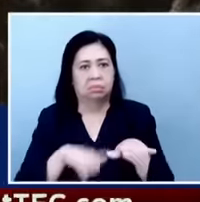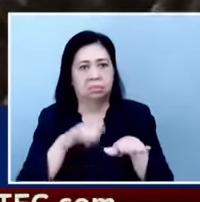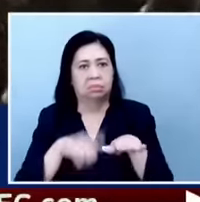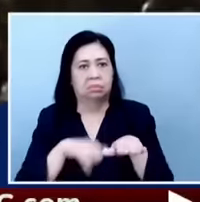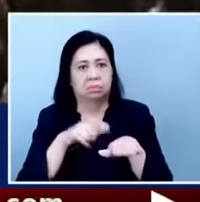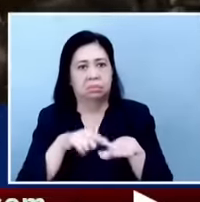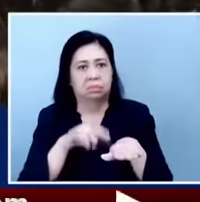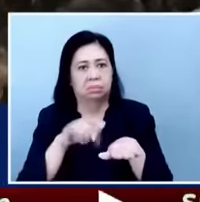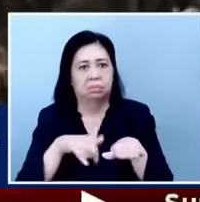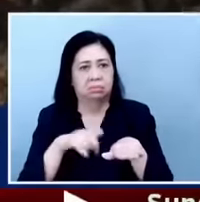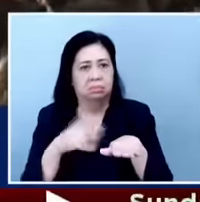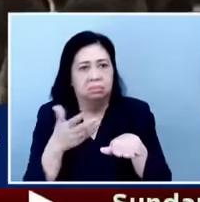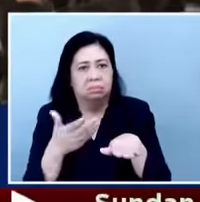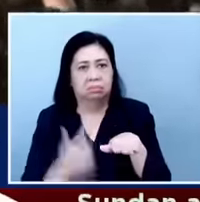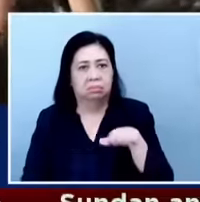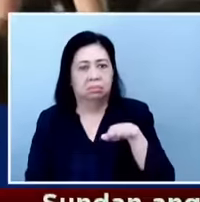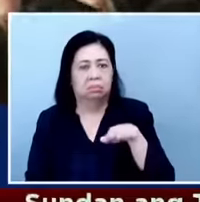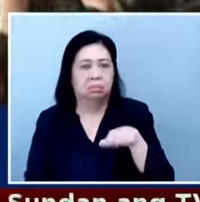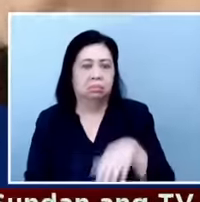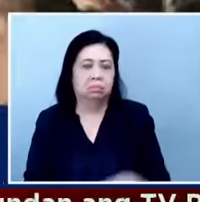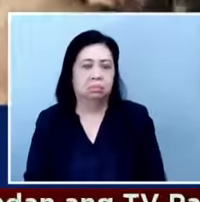Hindi pa gumagalaw.